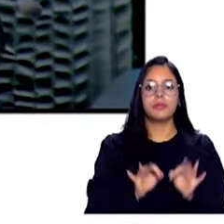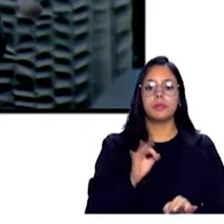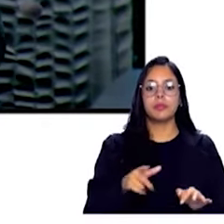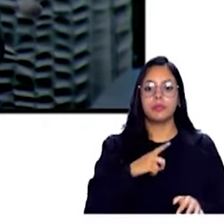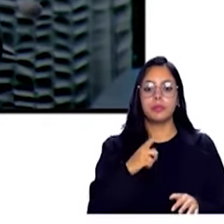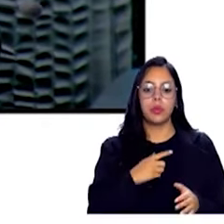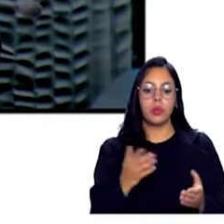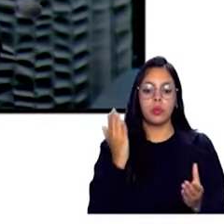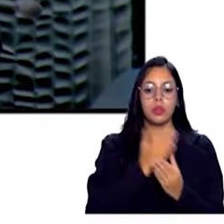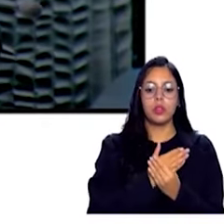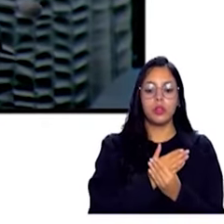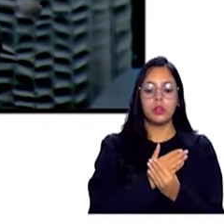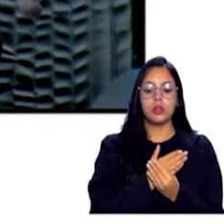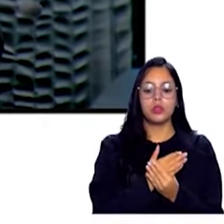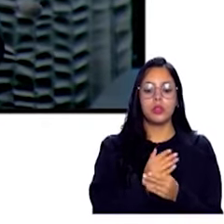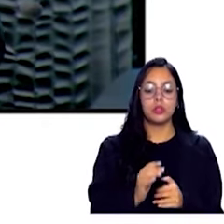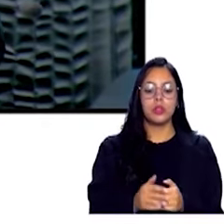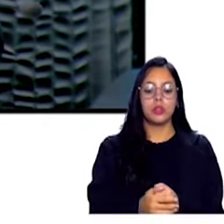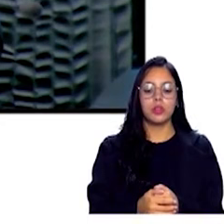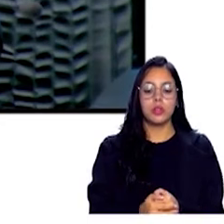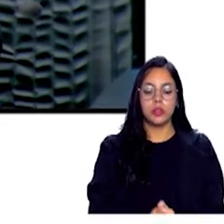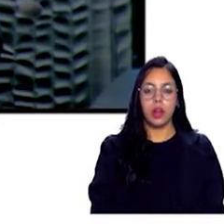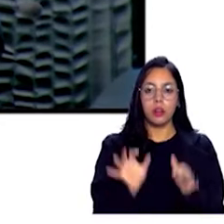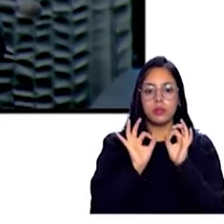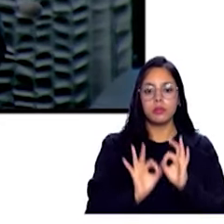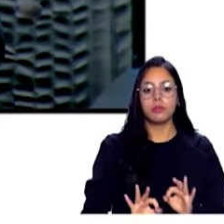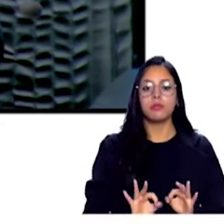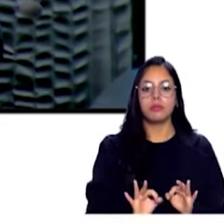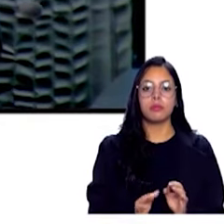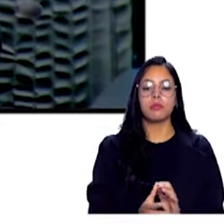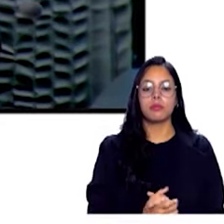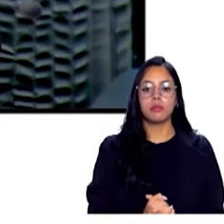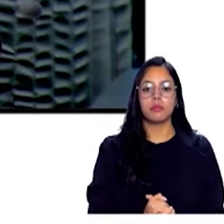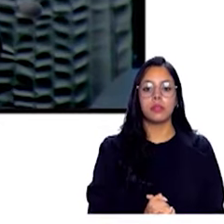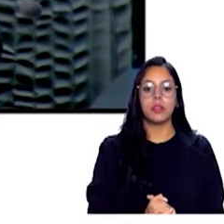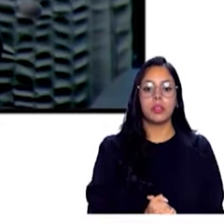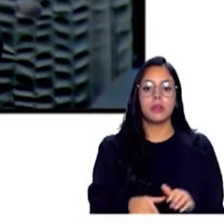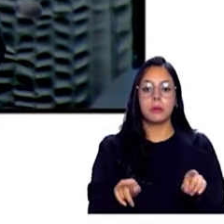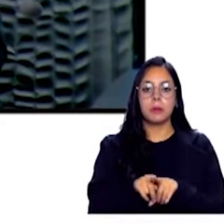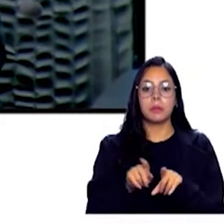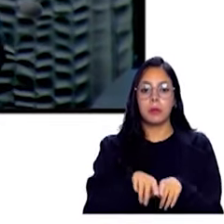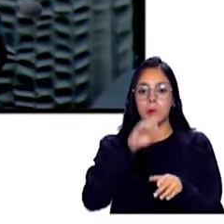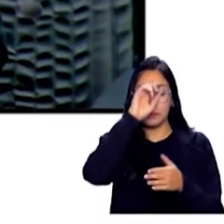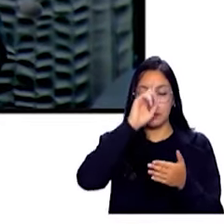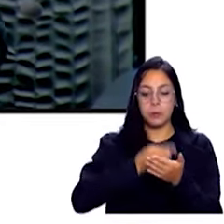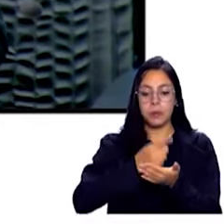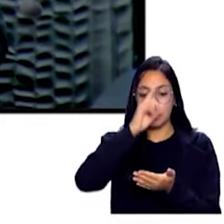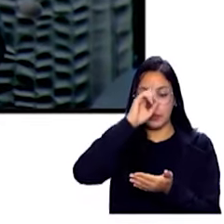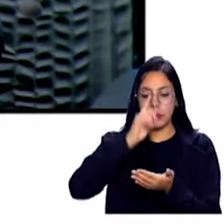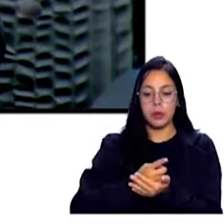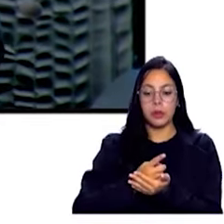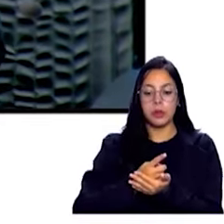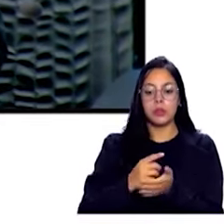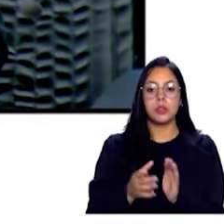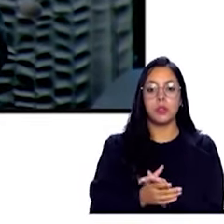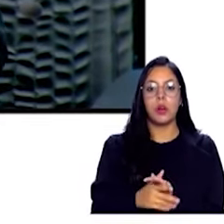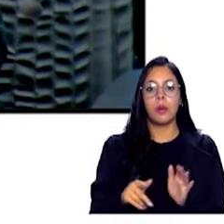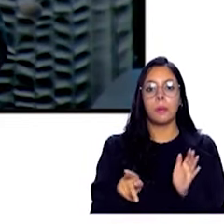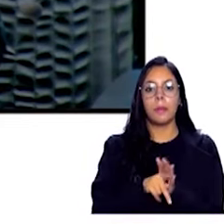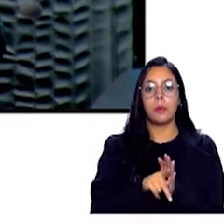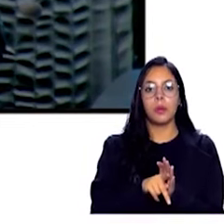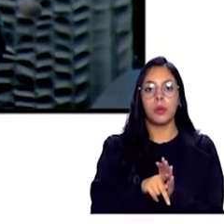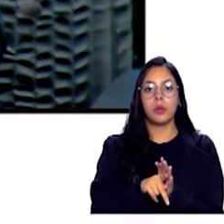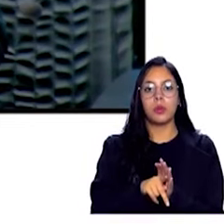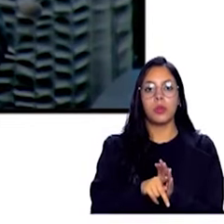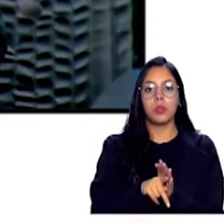Pour vous Dire que Pour les affaires les Plus importantes celles qui sont examiné par l'assemblée plini ou la